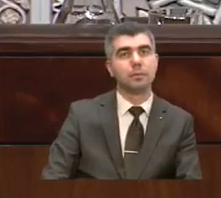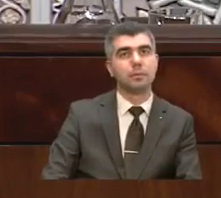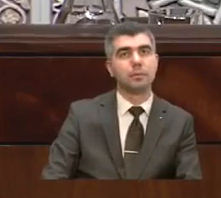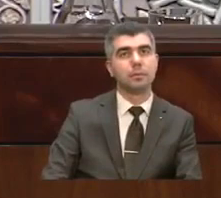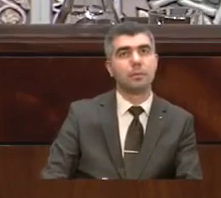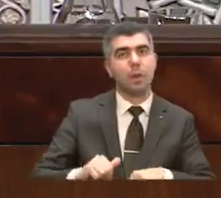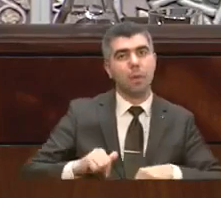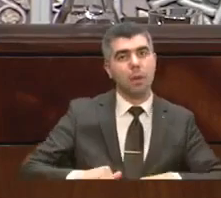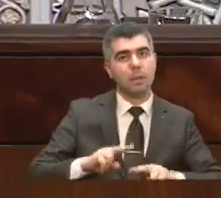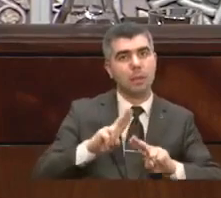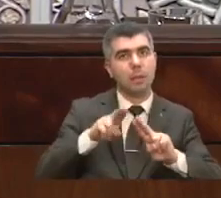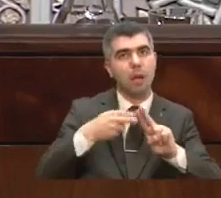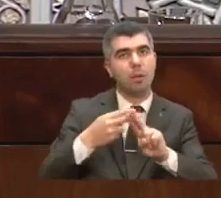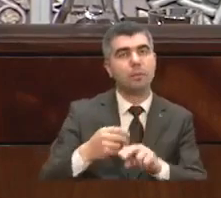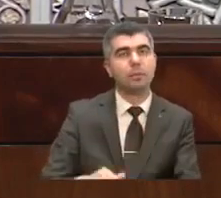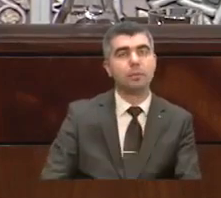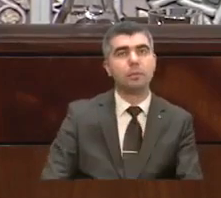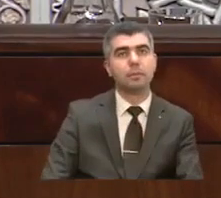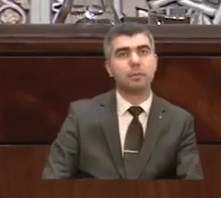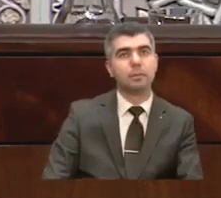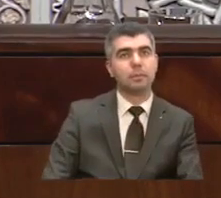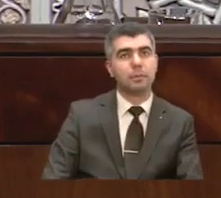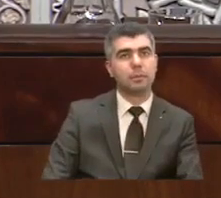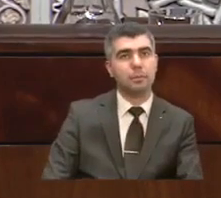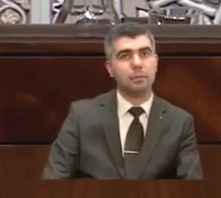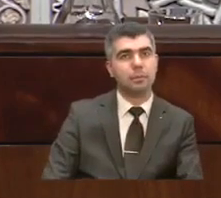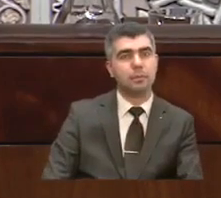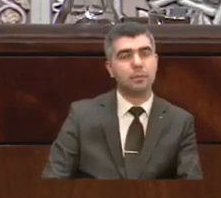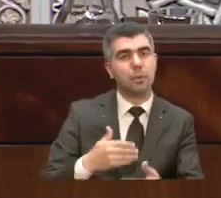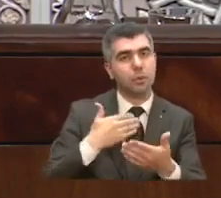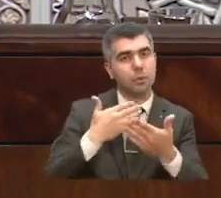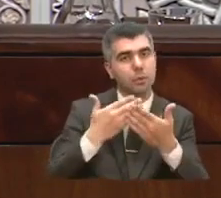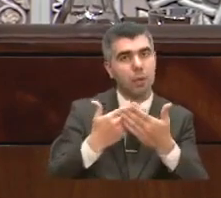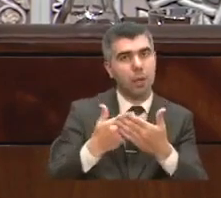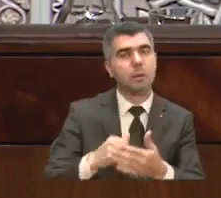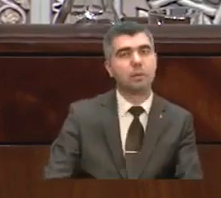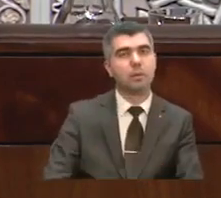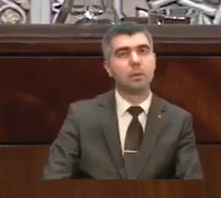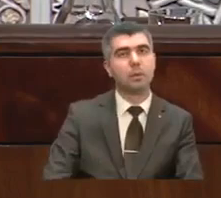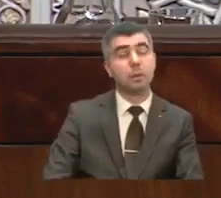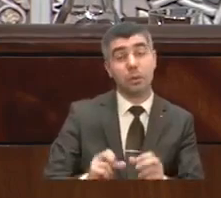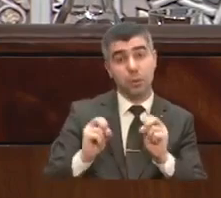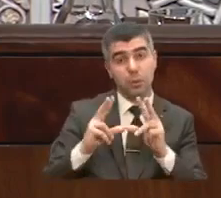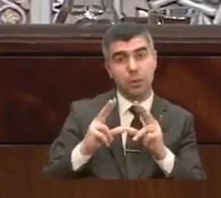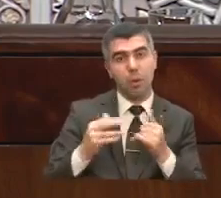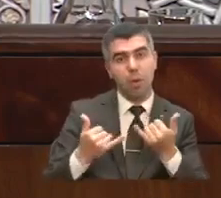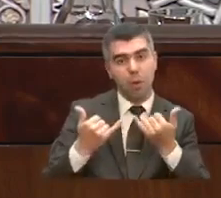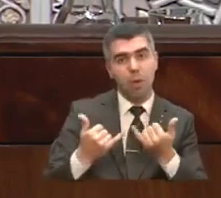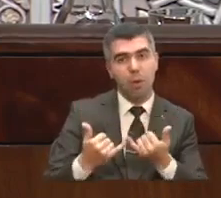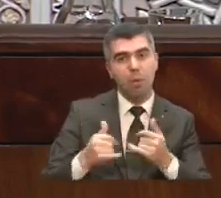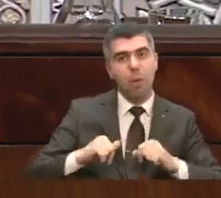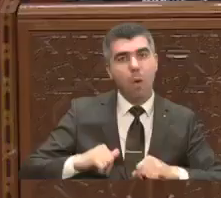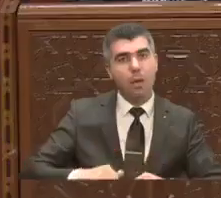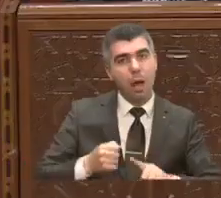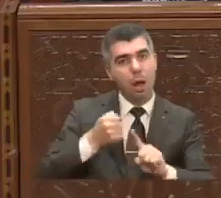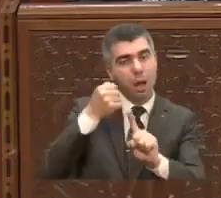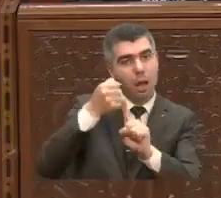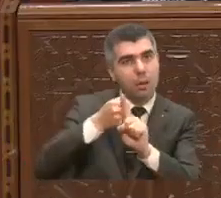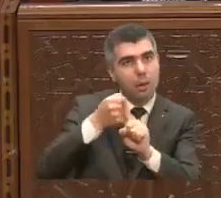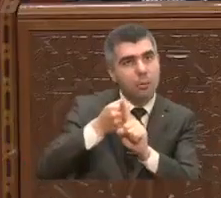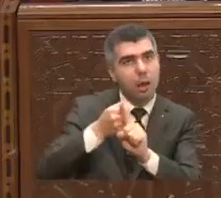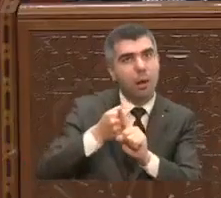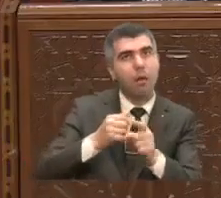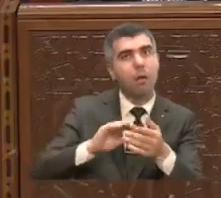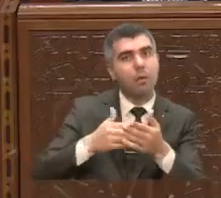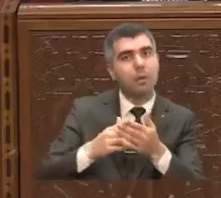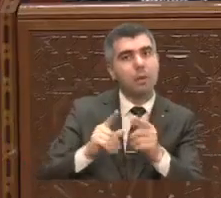الرد ديال السيد كاتب الدولة. تفضل السيد. شكرا السيد النائب المحترم. بالفعل اليوم الوزارة تعمل على يمكن